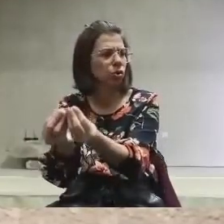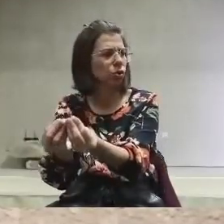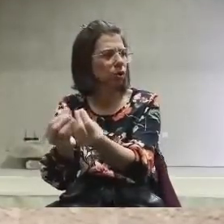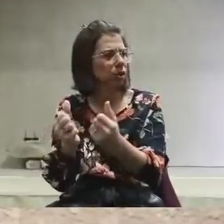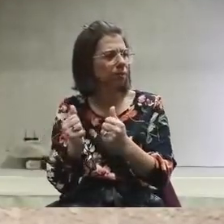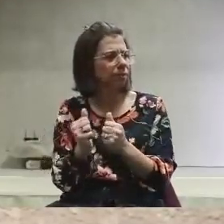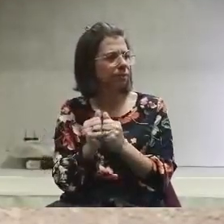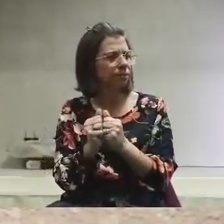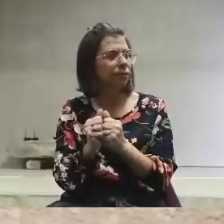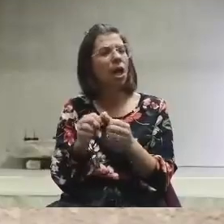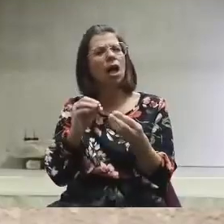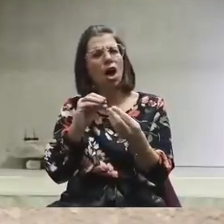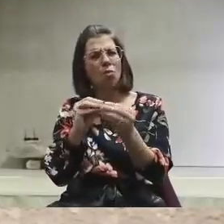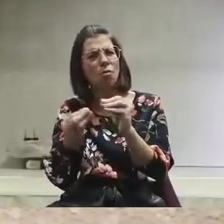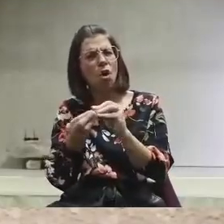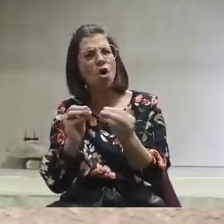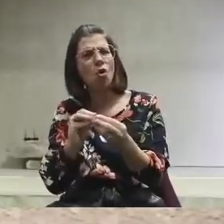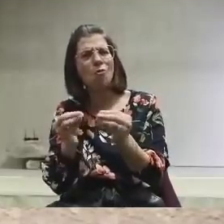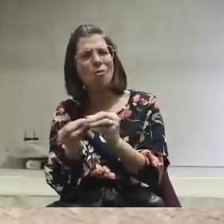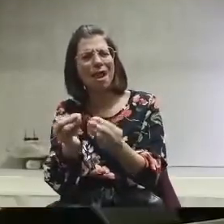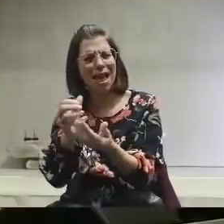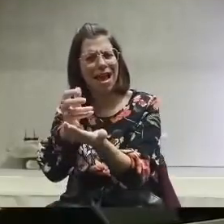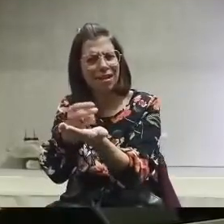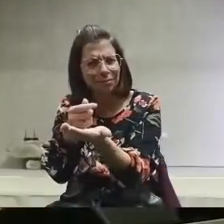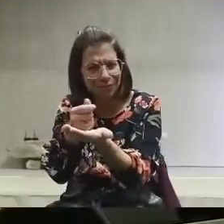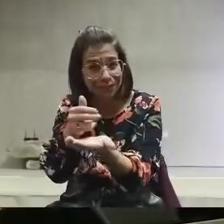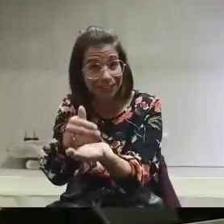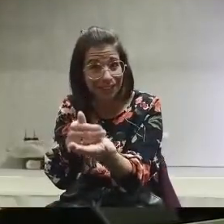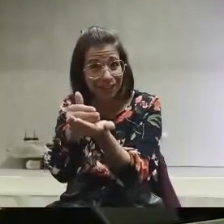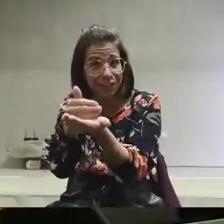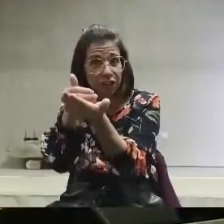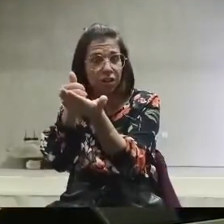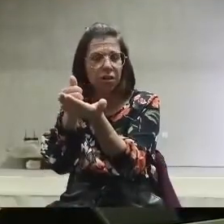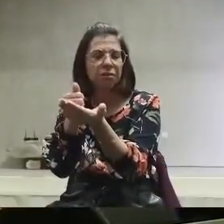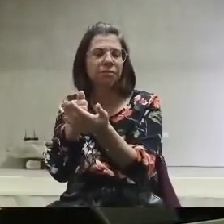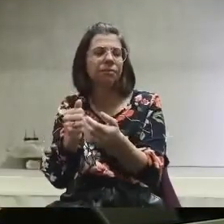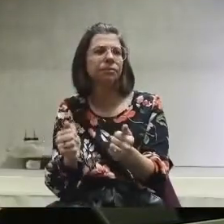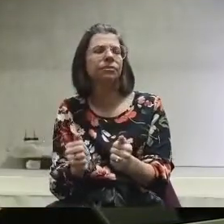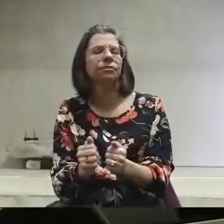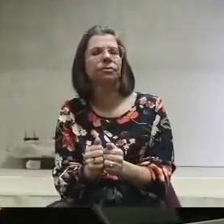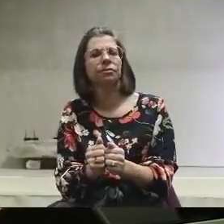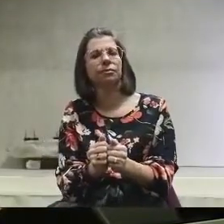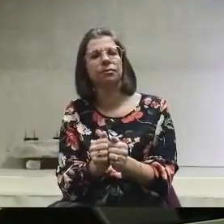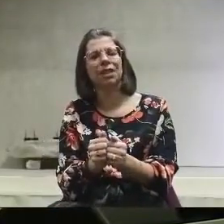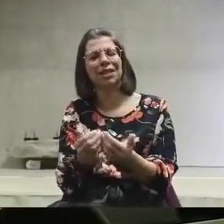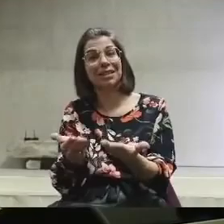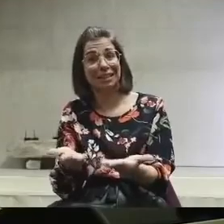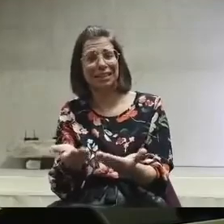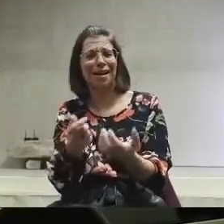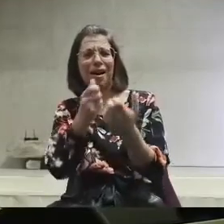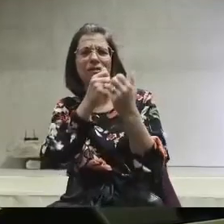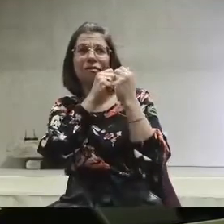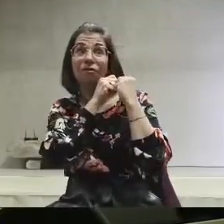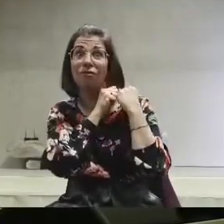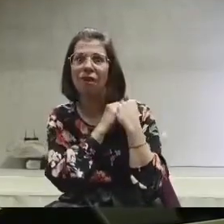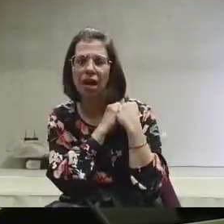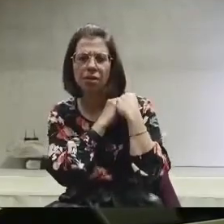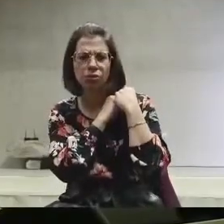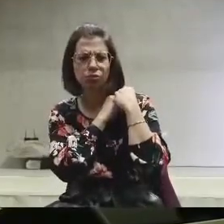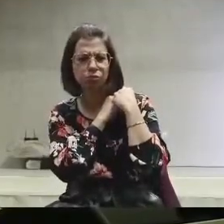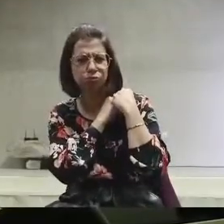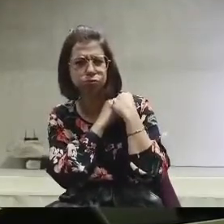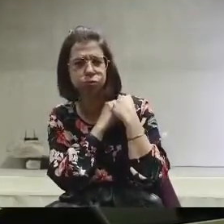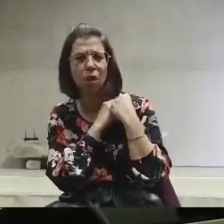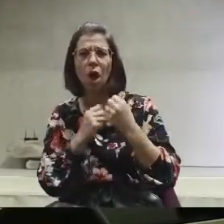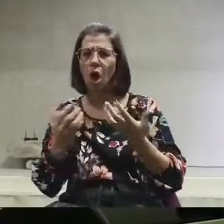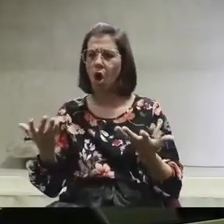gens dans des problèmes comme ça. Le stress, la pression, le fardeau, l'angoisse, ne sachant pas